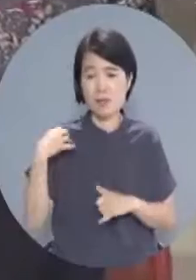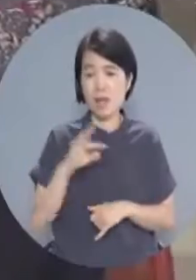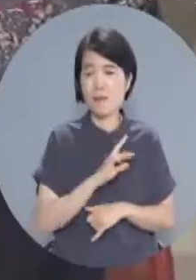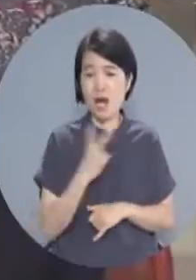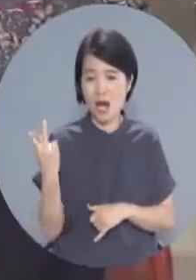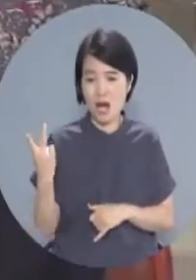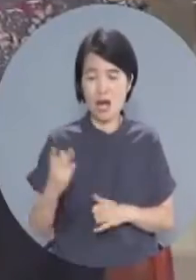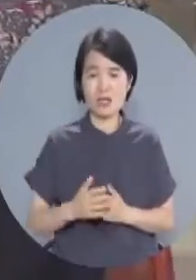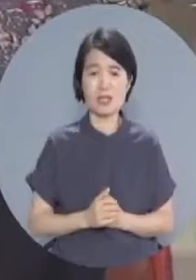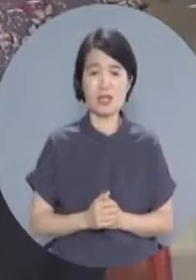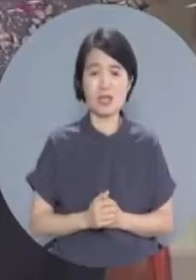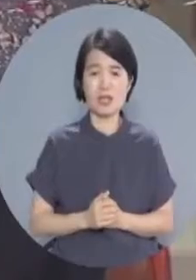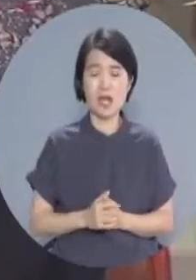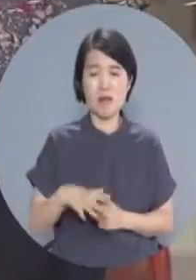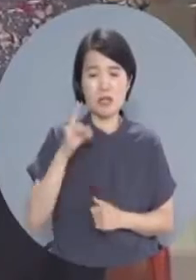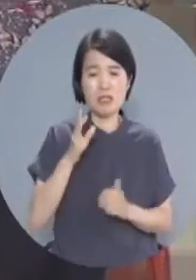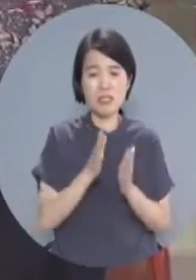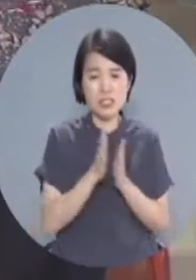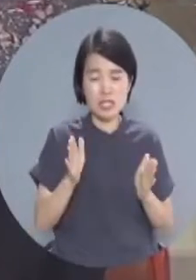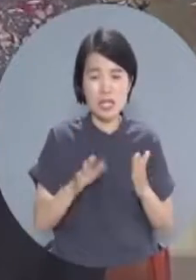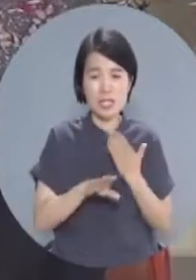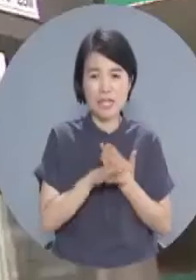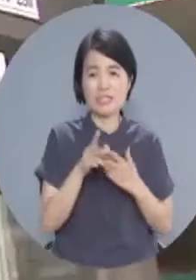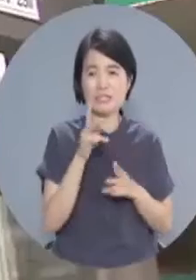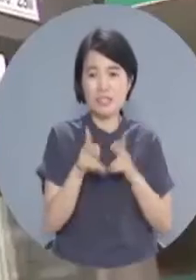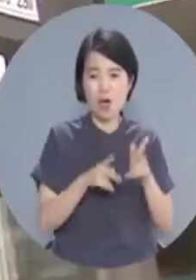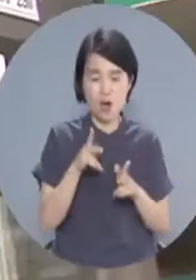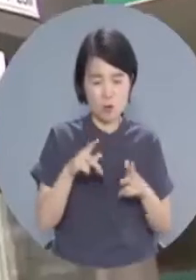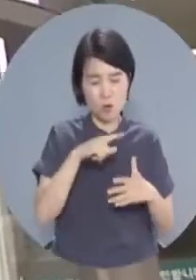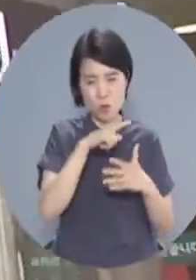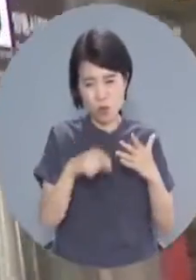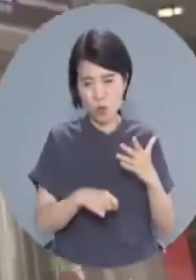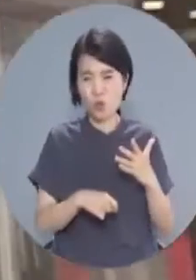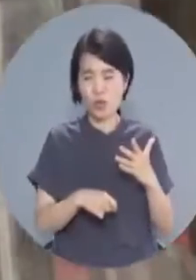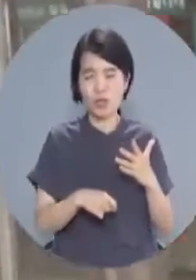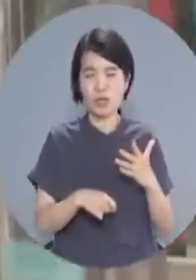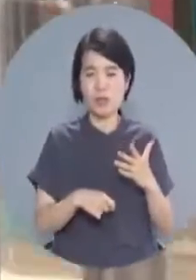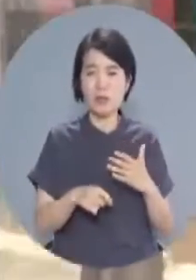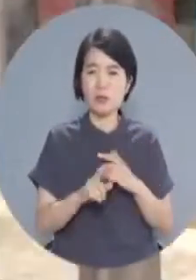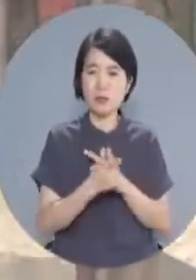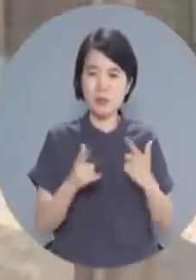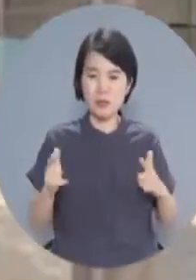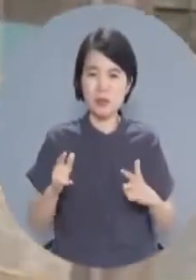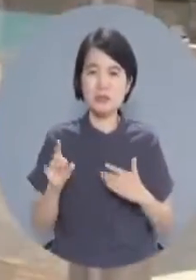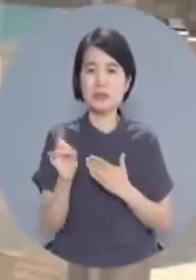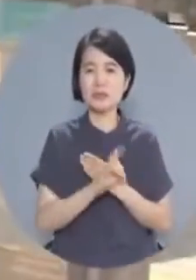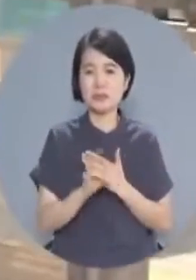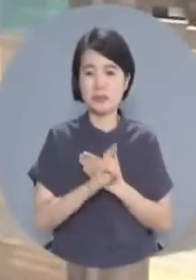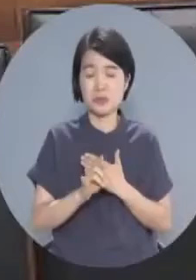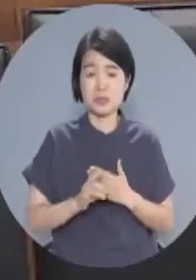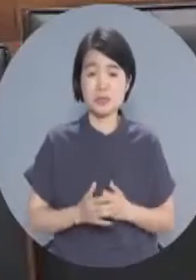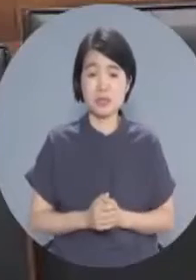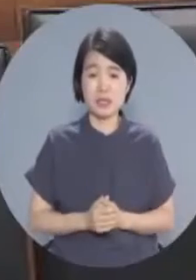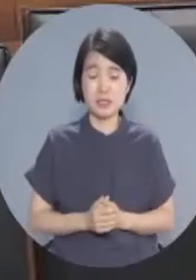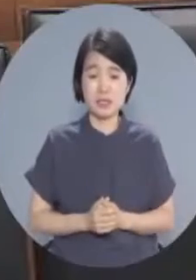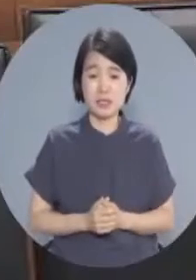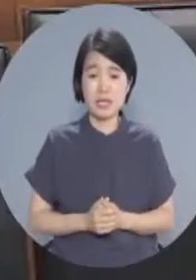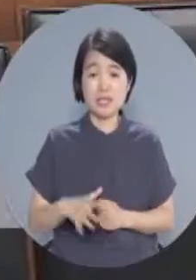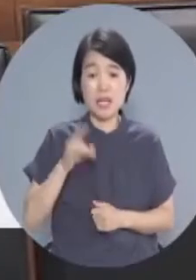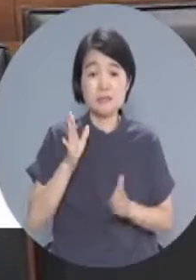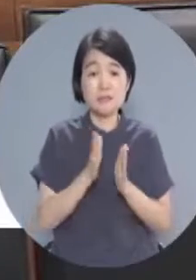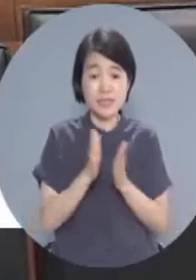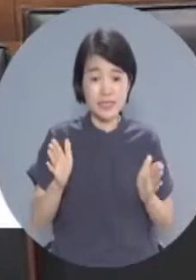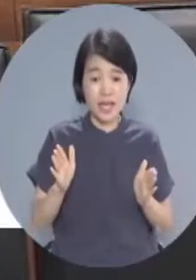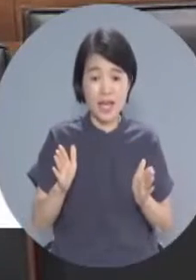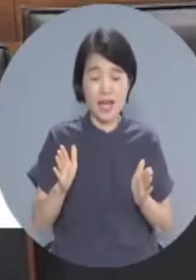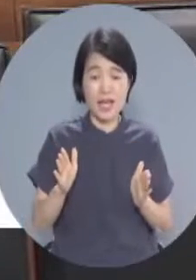담당자가 변경됐다, 먼저 시작된 다른 사업부터 순차적으로 처리했다 등 여러 이유를 들기도 합니다. 처음